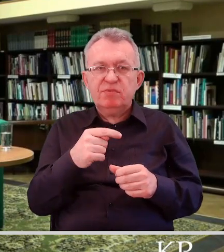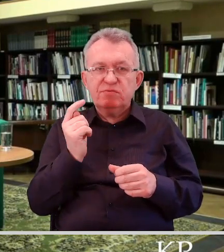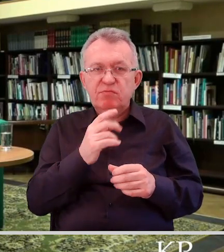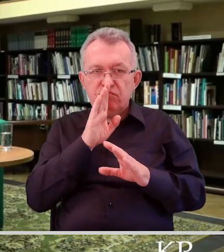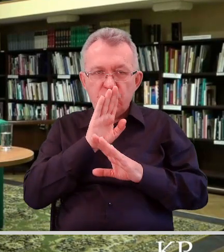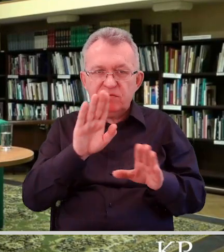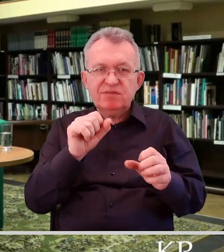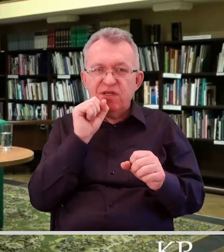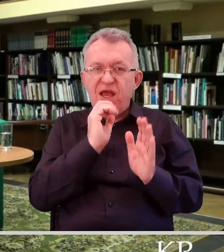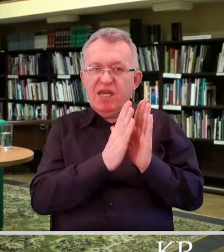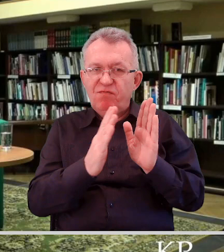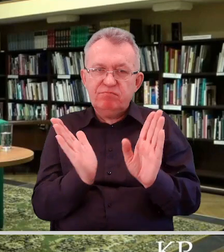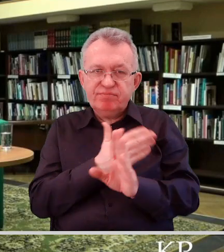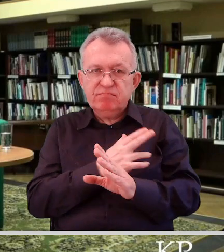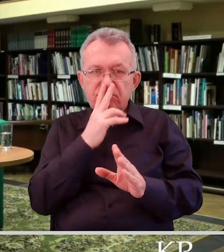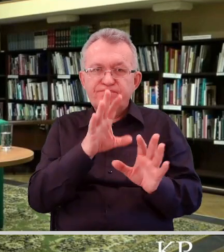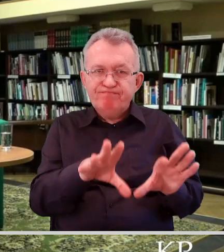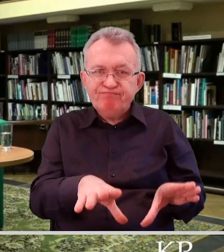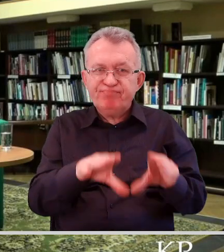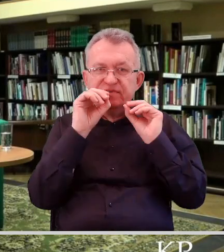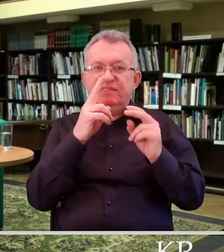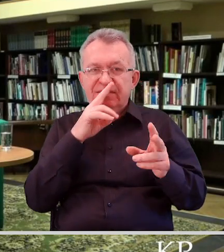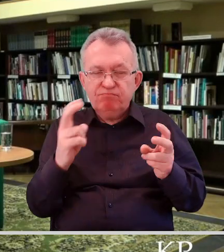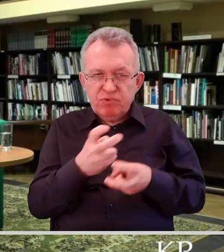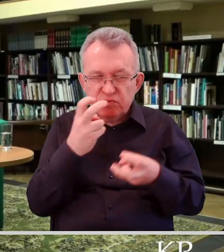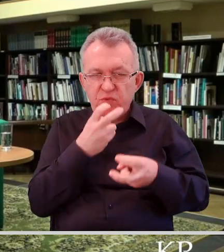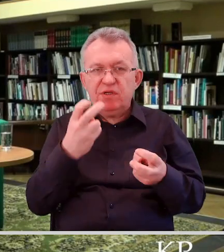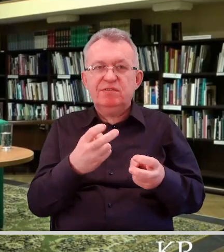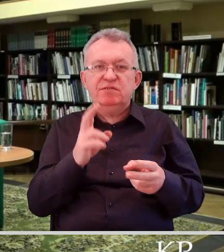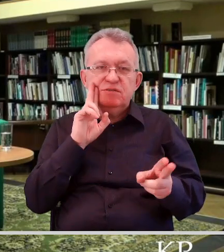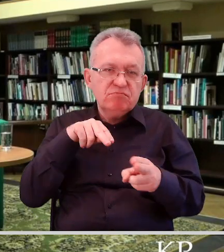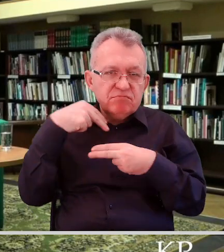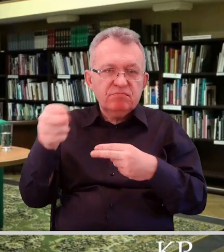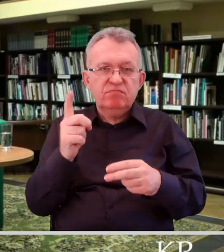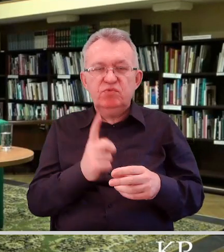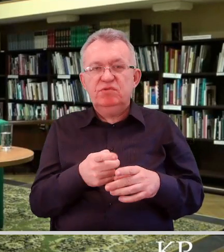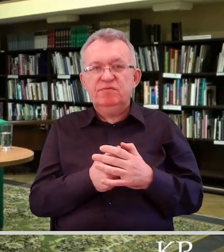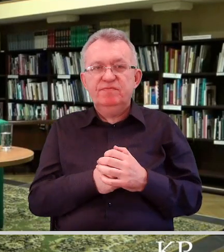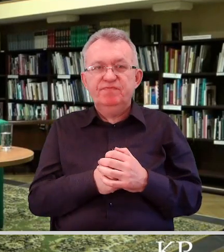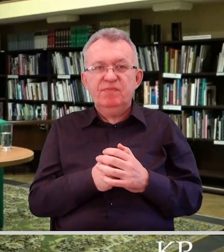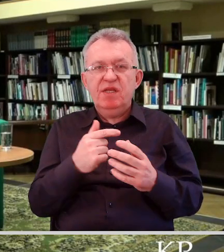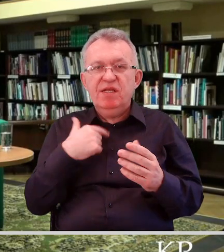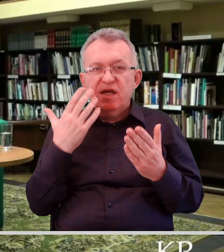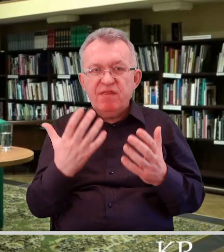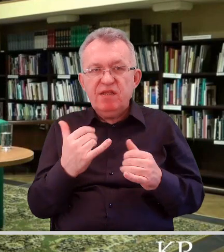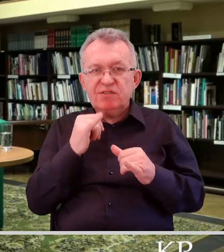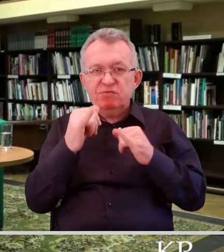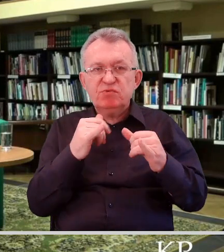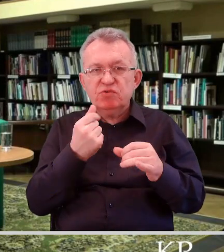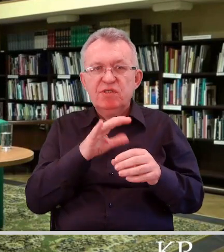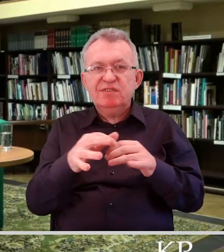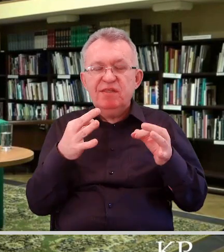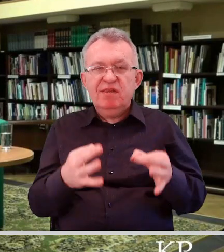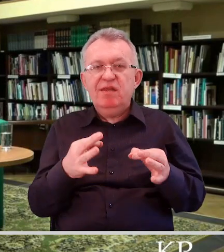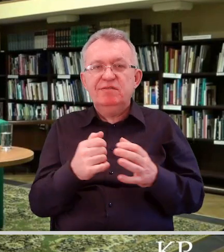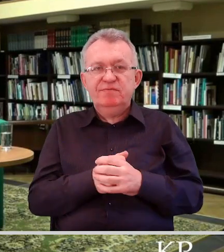odsłonić archiwa, wyjąć tam z tych archiwów, znaleźć, odnaleźć, przywrócić, a właściwie jednocześnie zakrzykujemy to, co jest